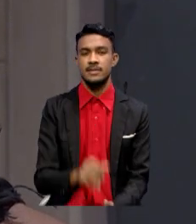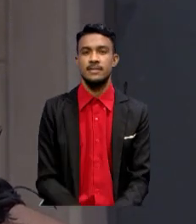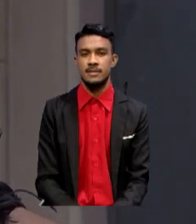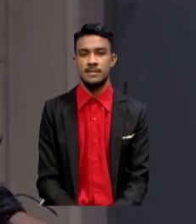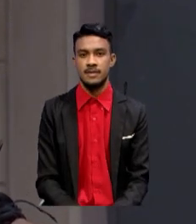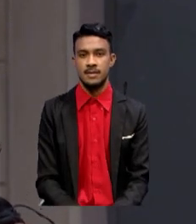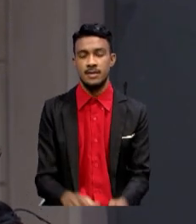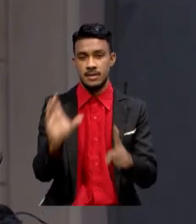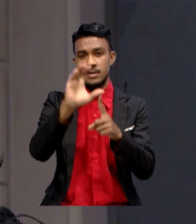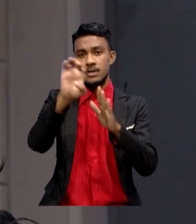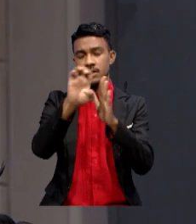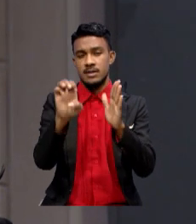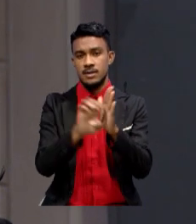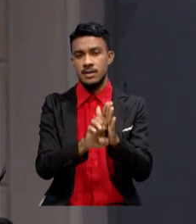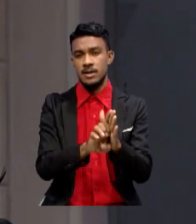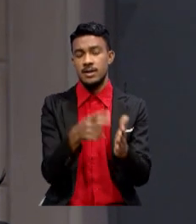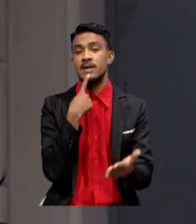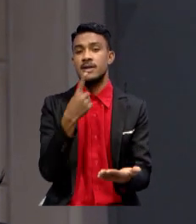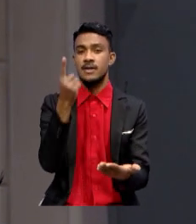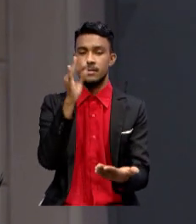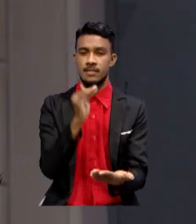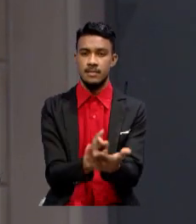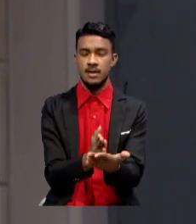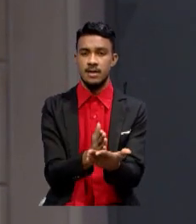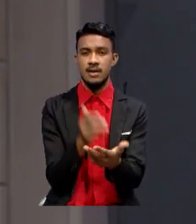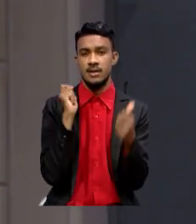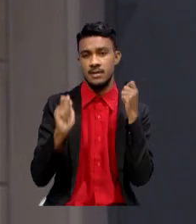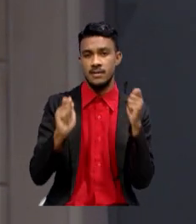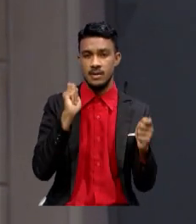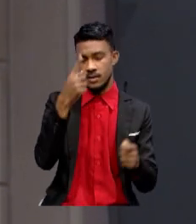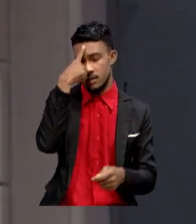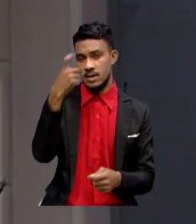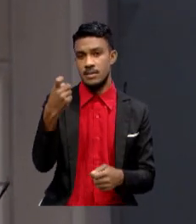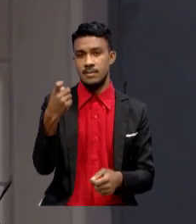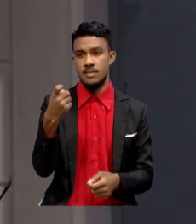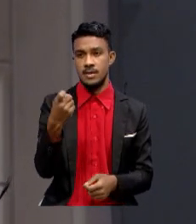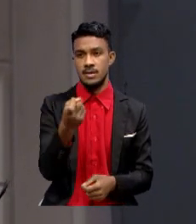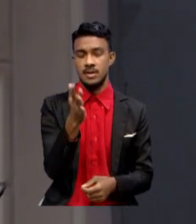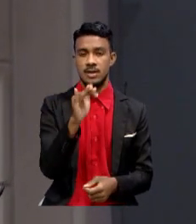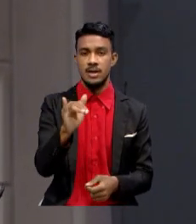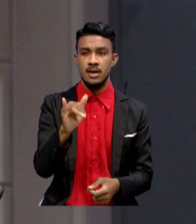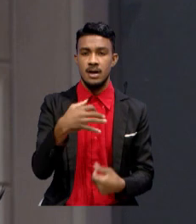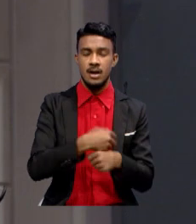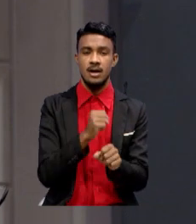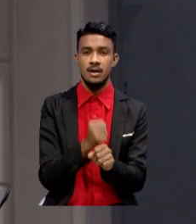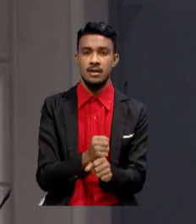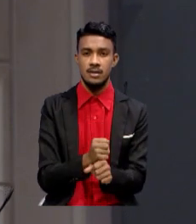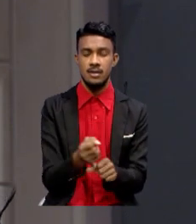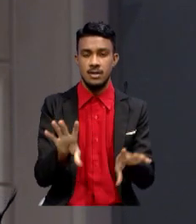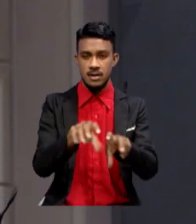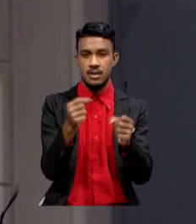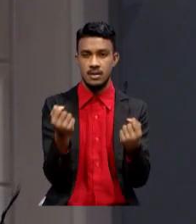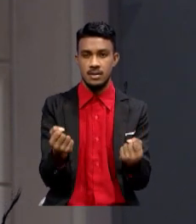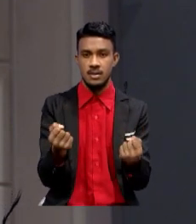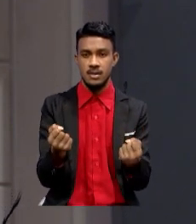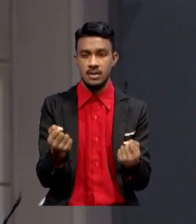senhor Stanislau mengharu ke paraton aktividade. Paraton aktividade itu mata mas saya pada istraga flora dan fauna, istraga